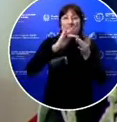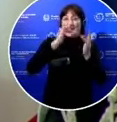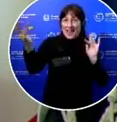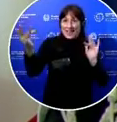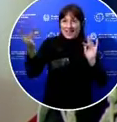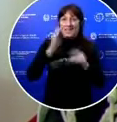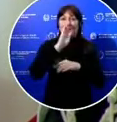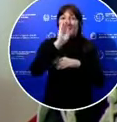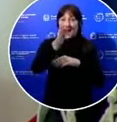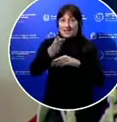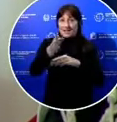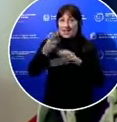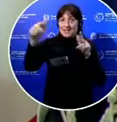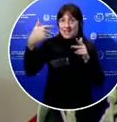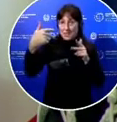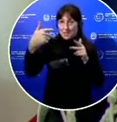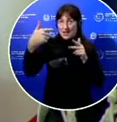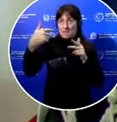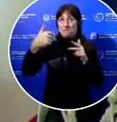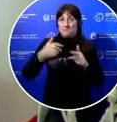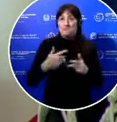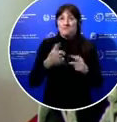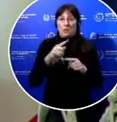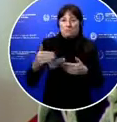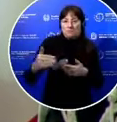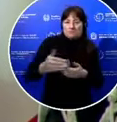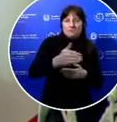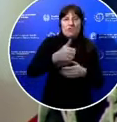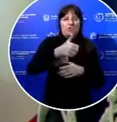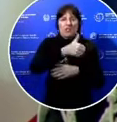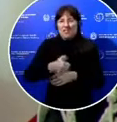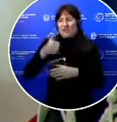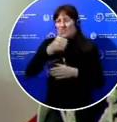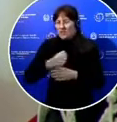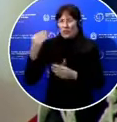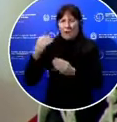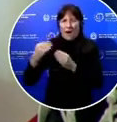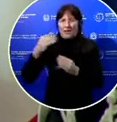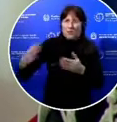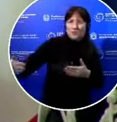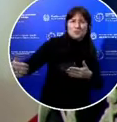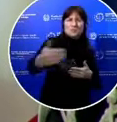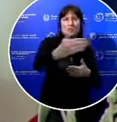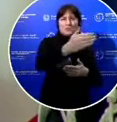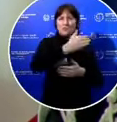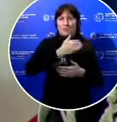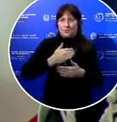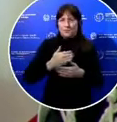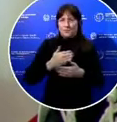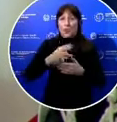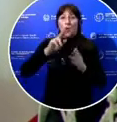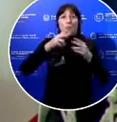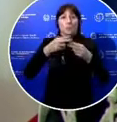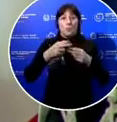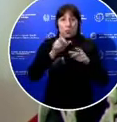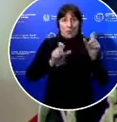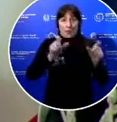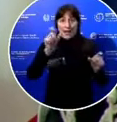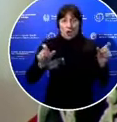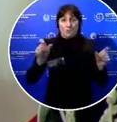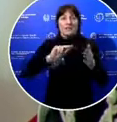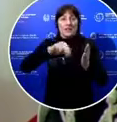trasmessi in diretta streaming, nel corso dei quali sono state raccolte centinaia e centinaia di domande da parte del numeroso pubblico registrato.